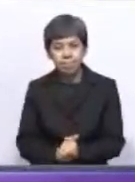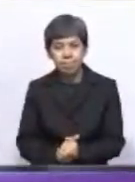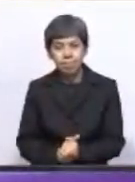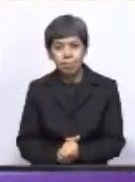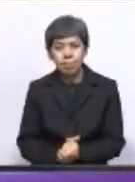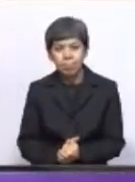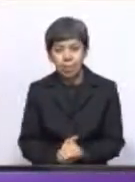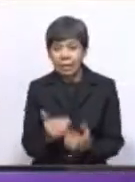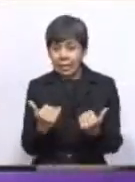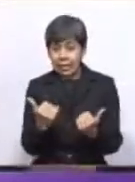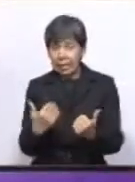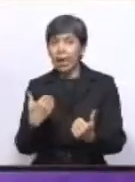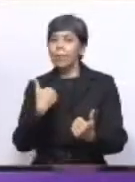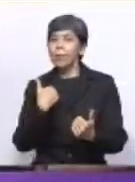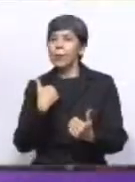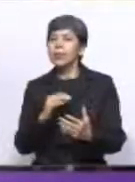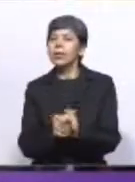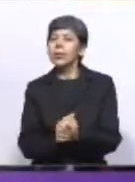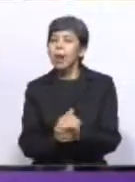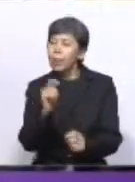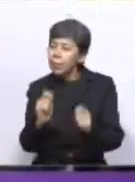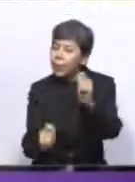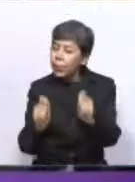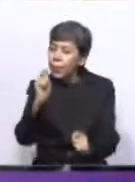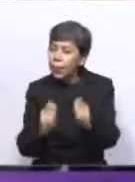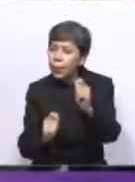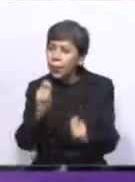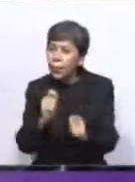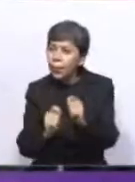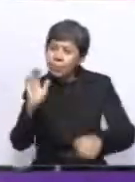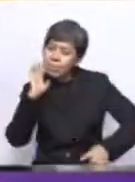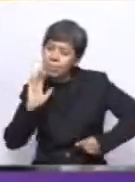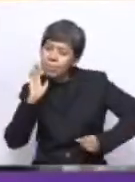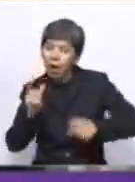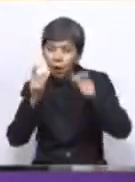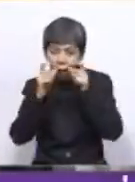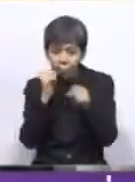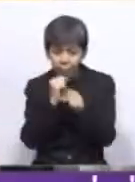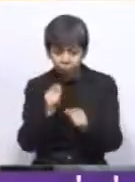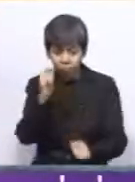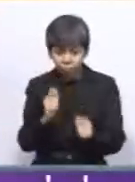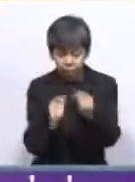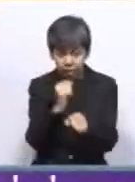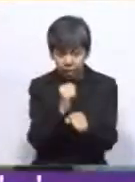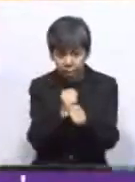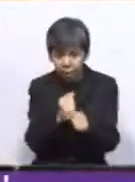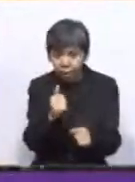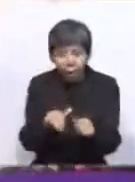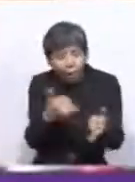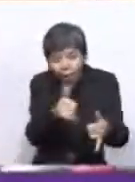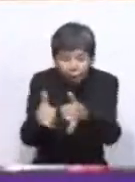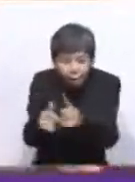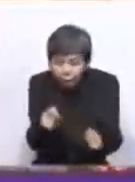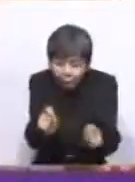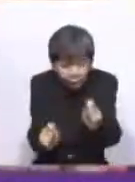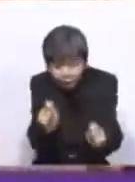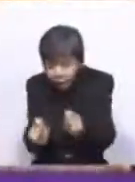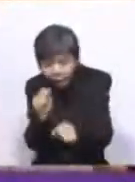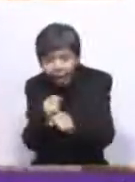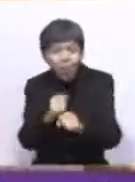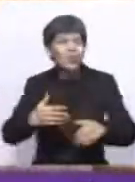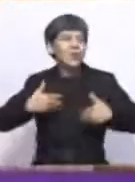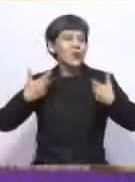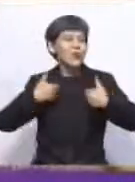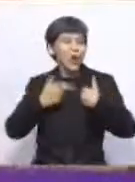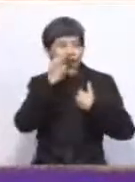นอกจากนี้นะครับยังมีการแสดงหุ่นละครในตอนหนุมานจับนางสุพรรณมัจฉาซึ่งตัวละครครับก็ได้เข้ามาหยอกล้อกับคนดูสร้างความประทับใ